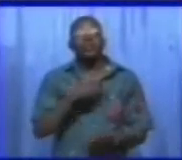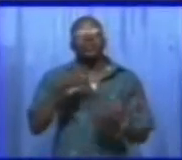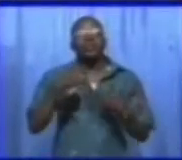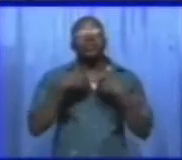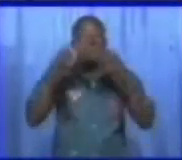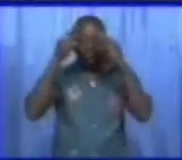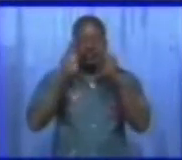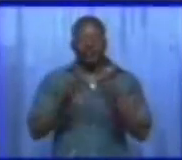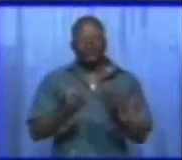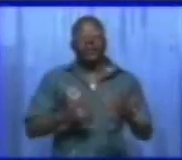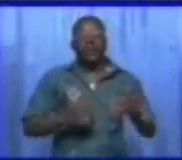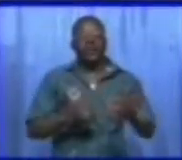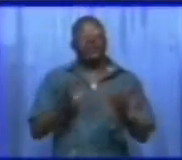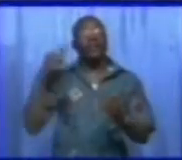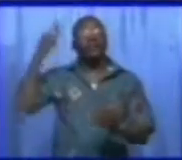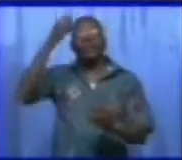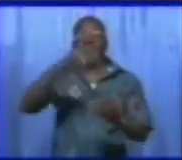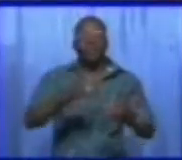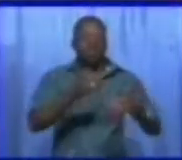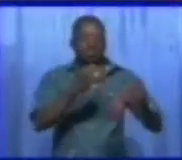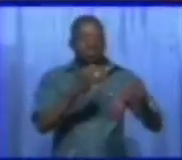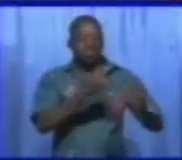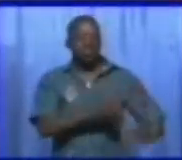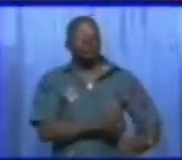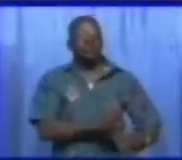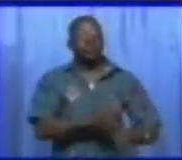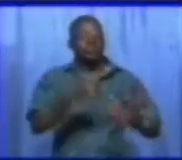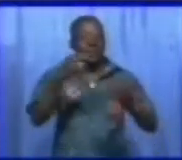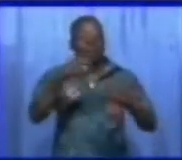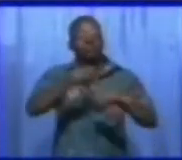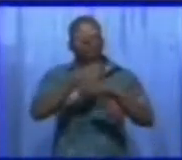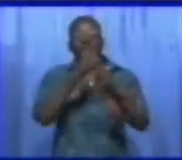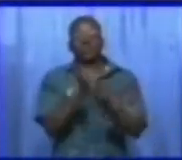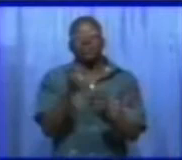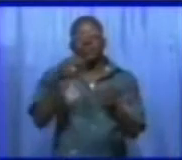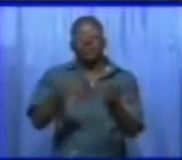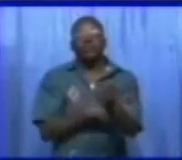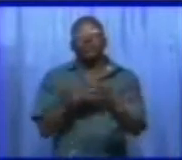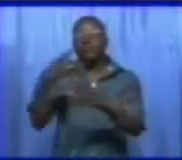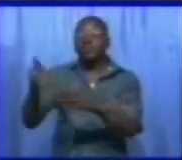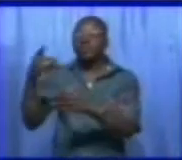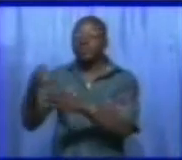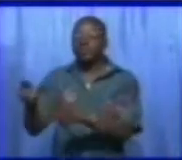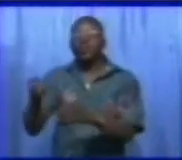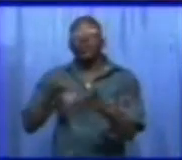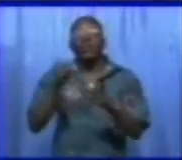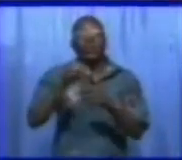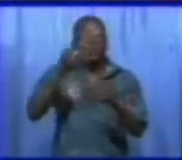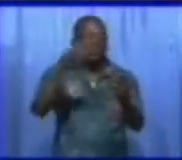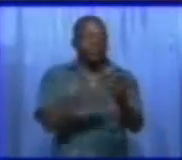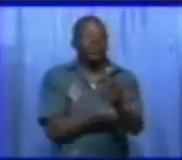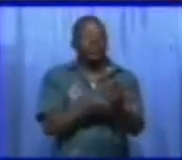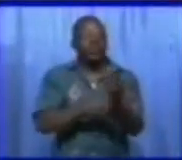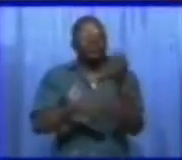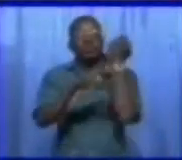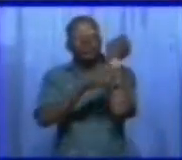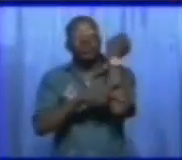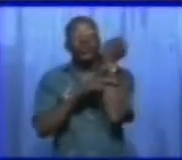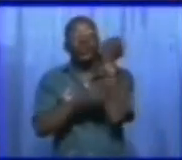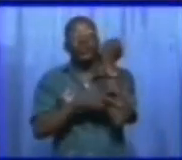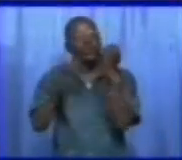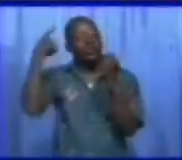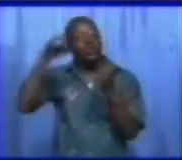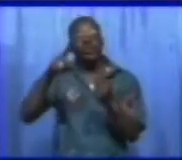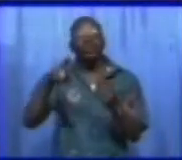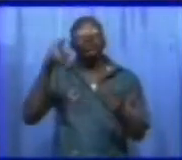futur proche la création de nouveaux départements et la création de nouvelles provinces en fonction